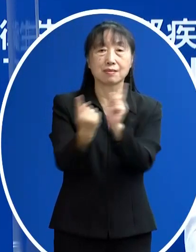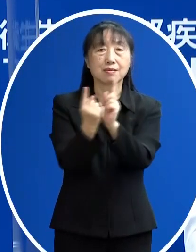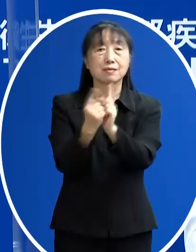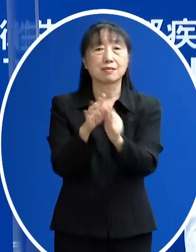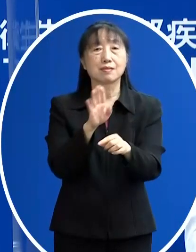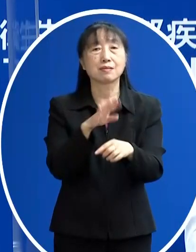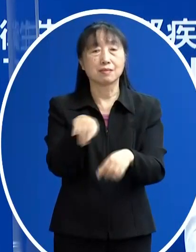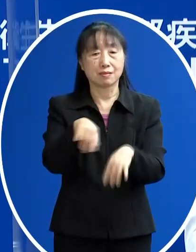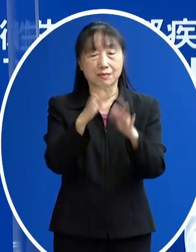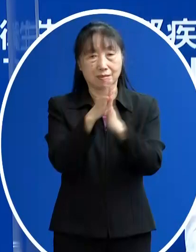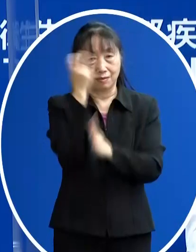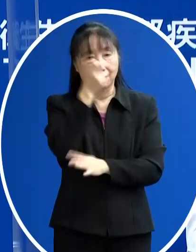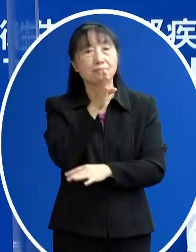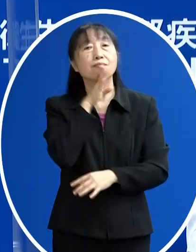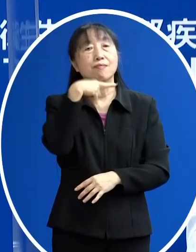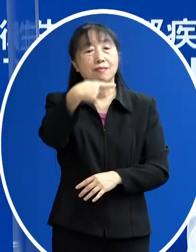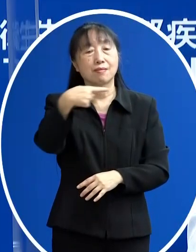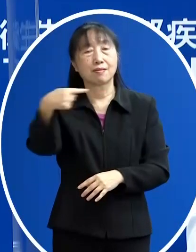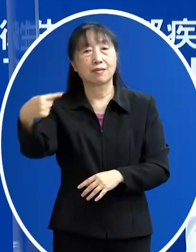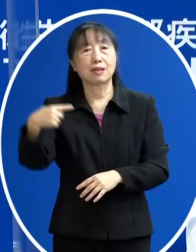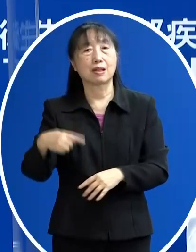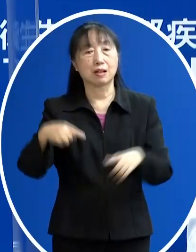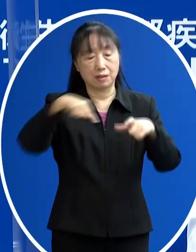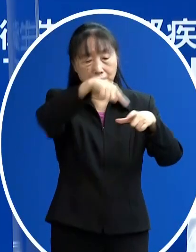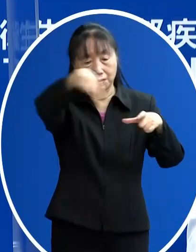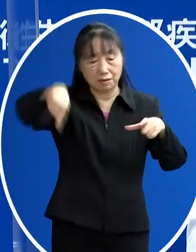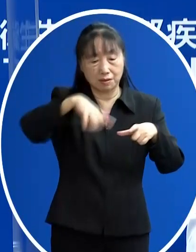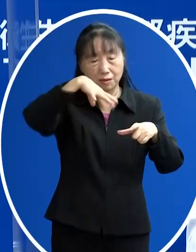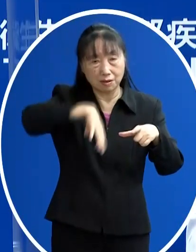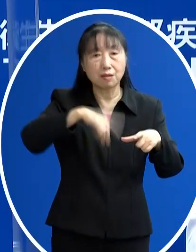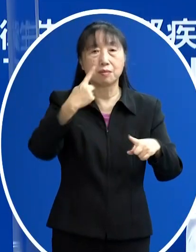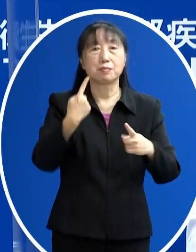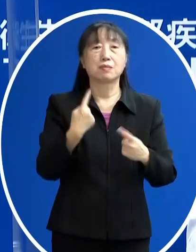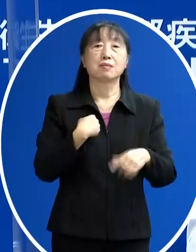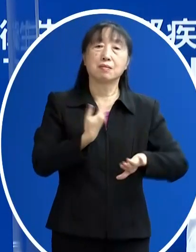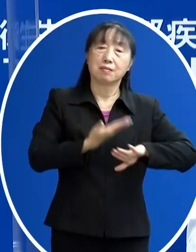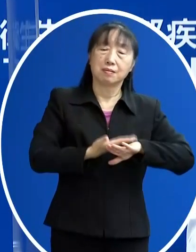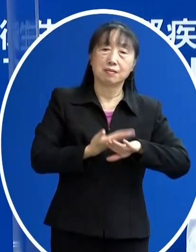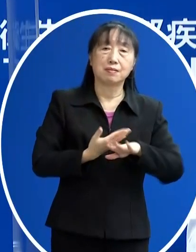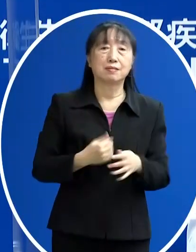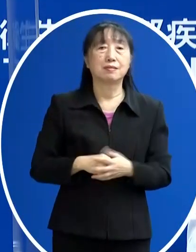都是阴性。好，那在这一圈里面是让我们觉得比较安心的一环。